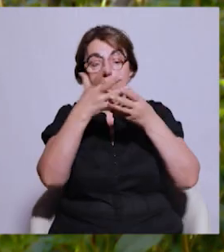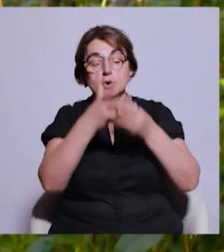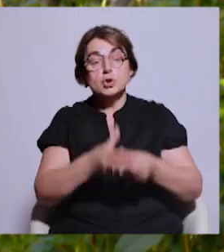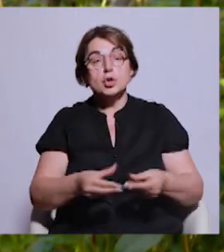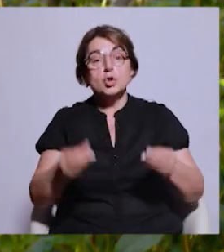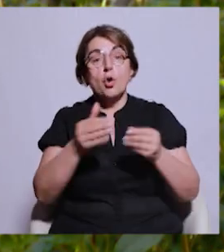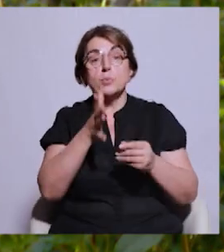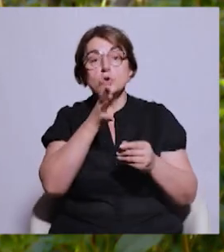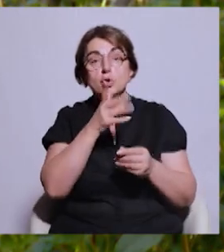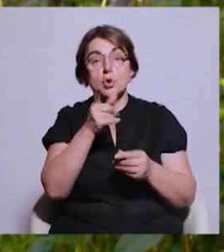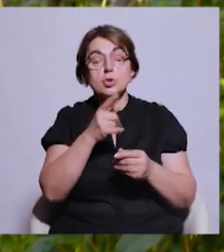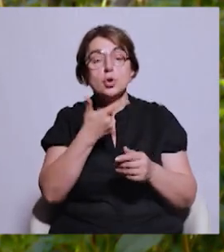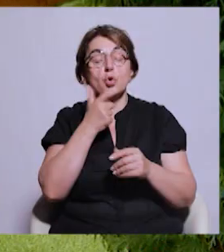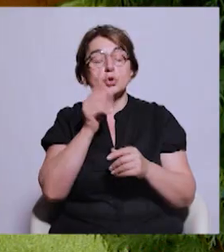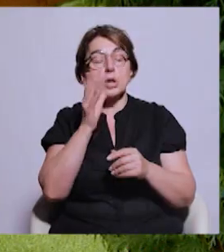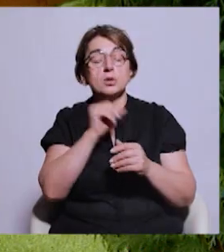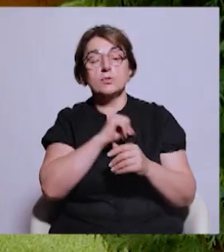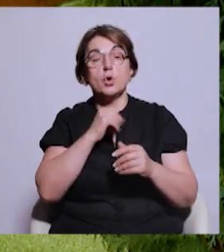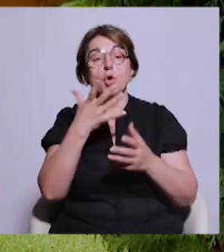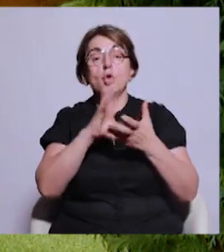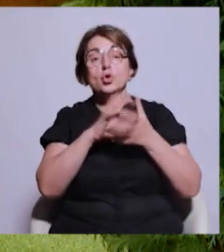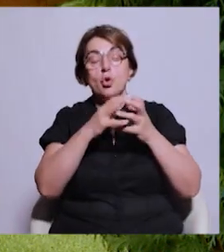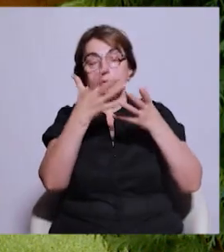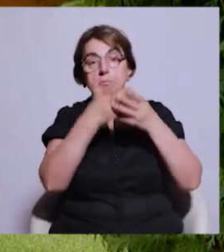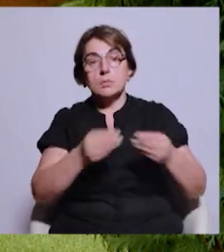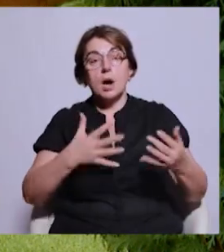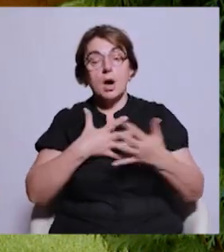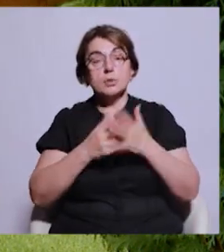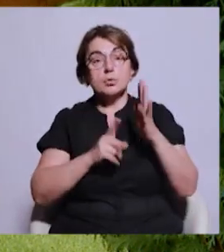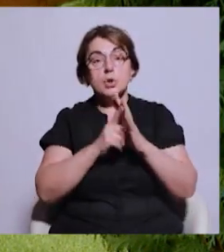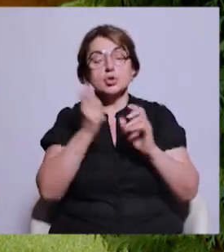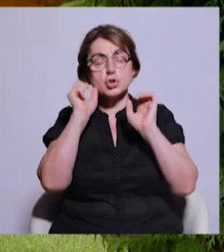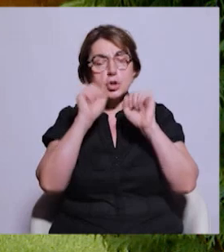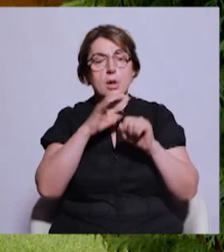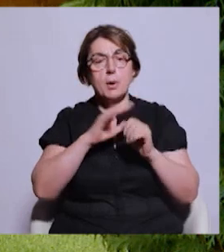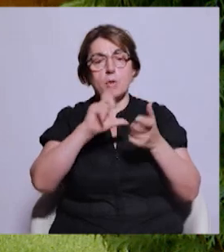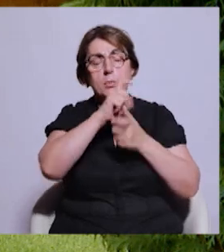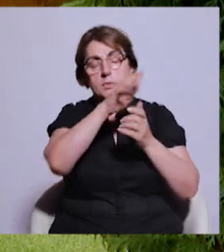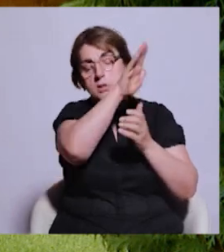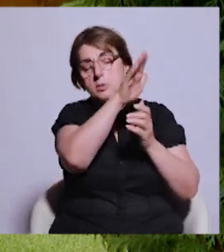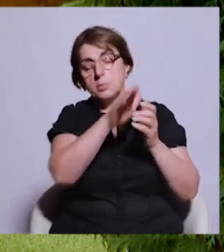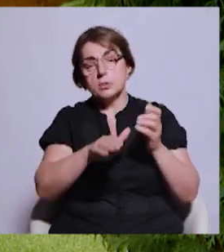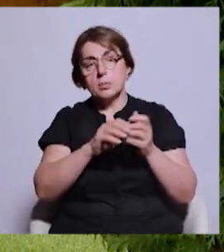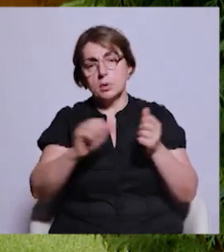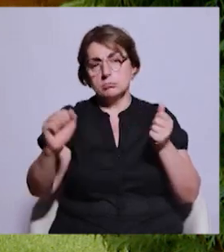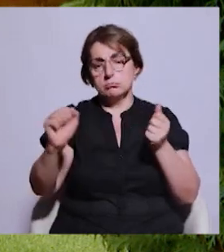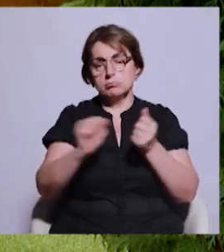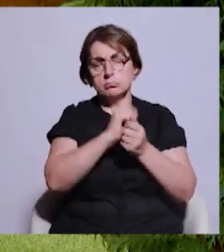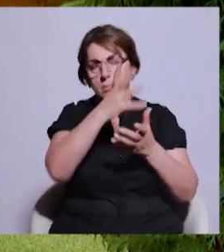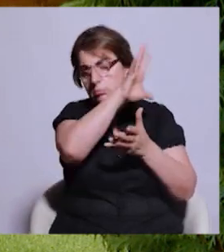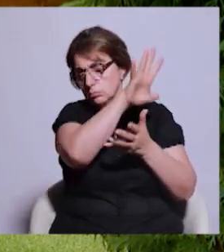დნობის პროცესში გაზაფხულობით, როცა თოვლი აქტიურად იწყებს დნობას, მთის ფერდობი ერთი შეიძლება იყოს სრულად, ანუ